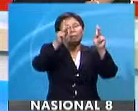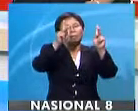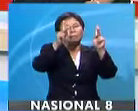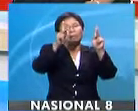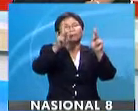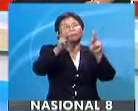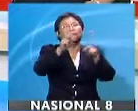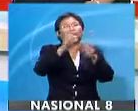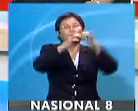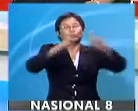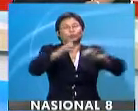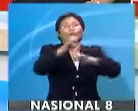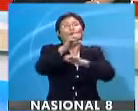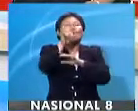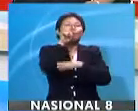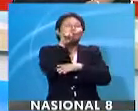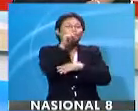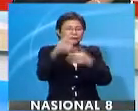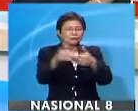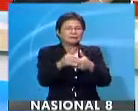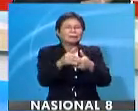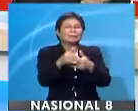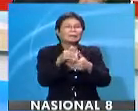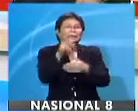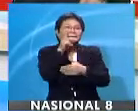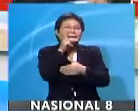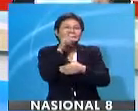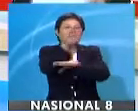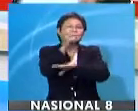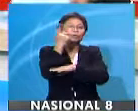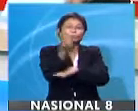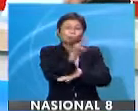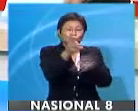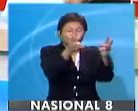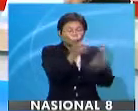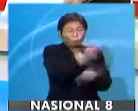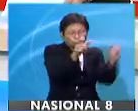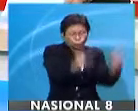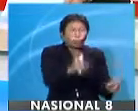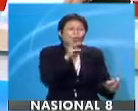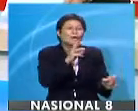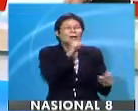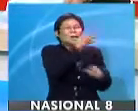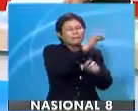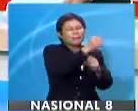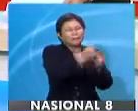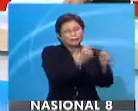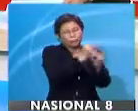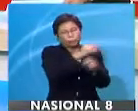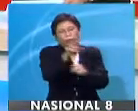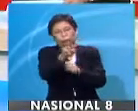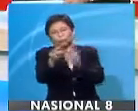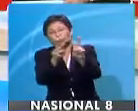durian burung dekat pada terap Kedah petang tadi kedua-dua wanita terbalik berusia 18 dan 22 tahun